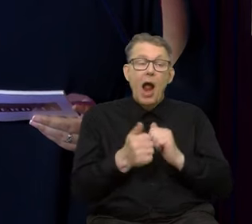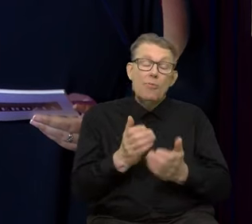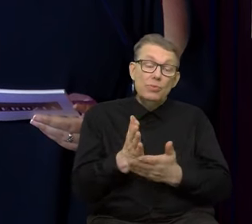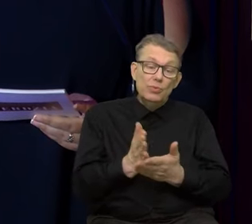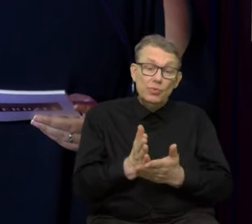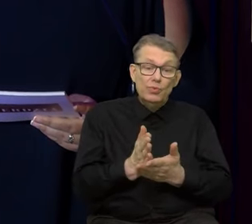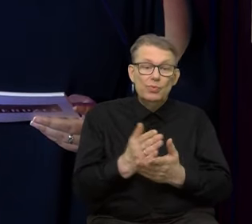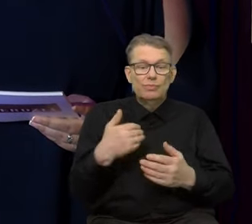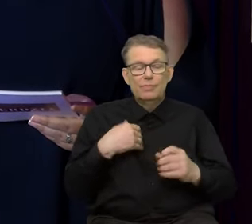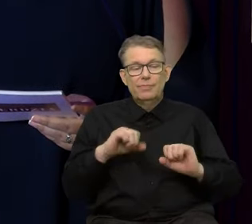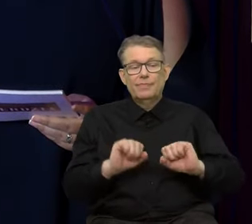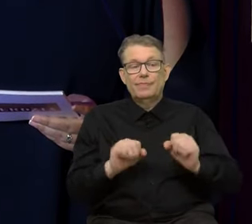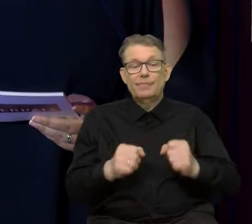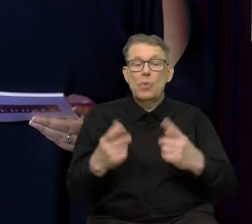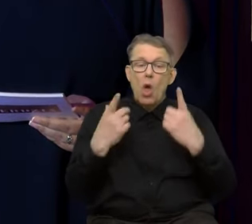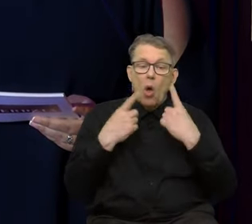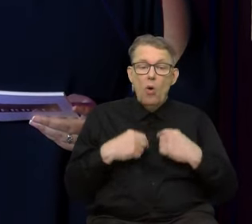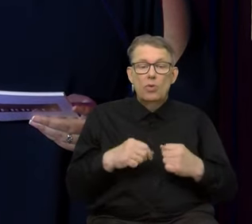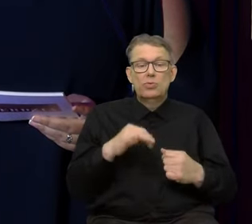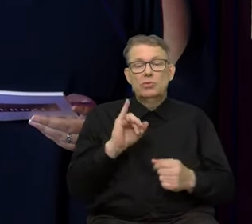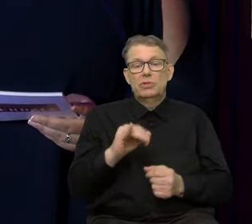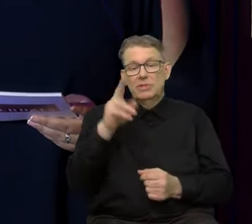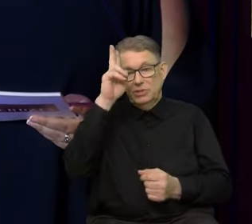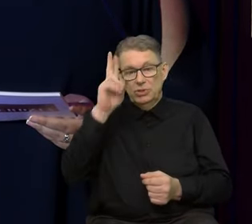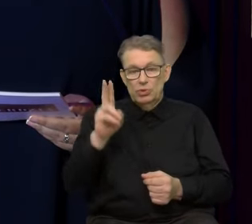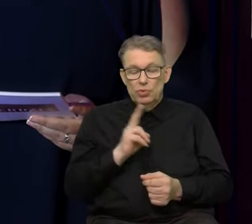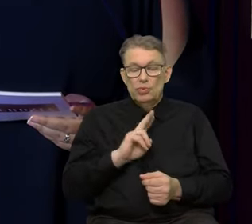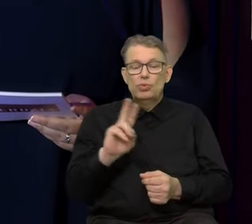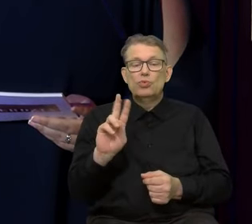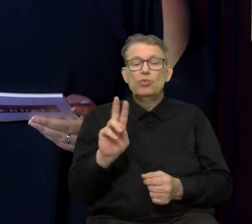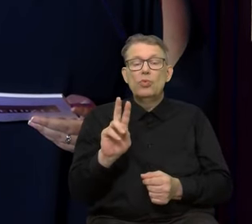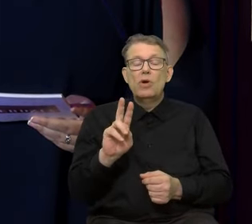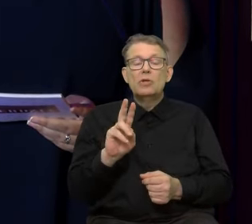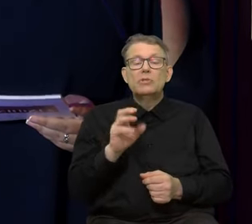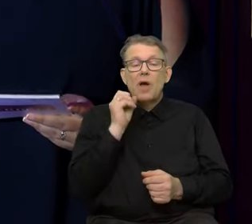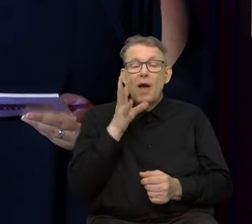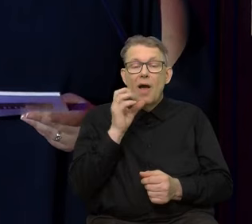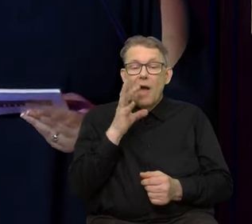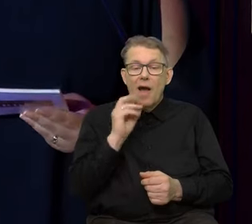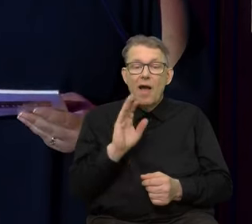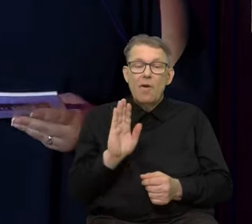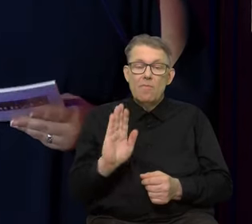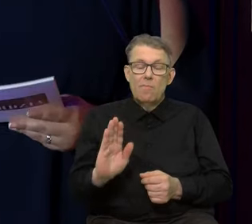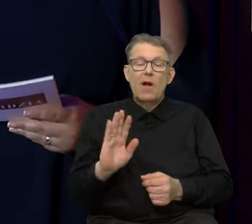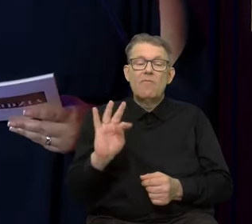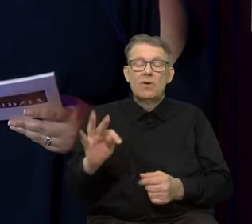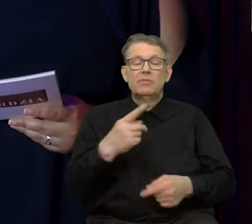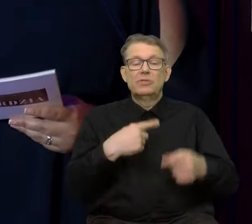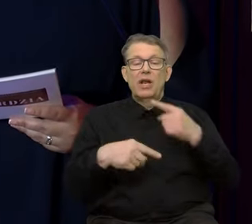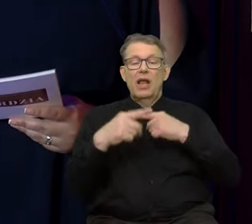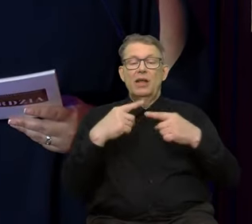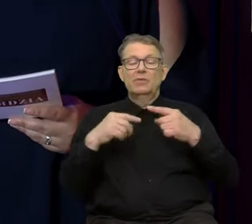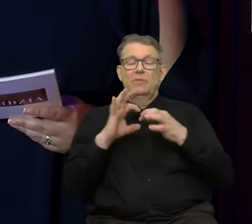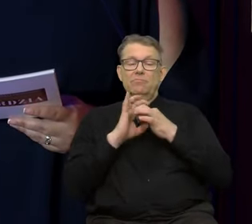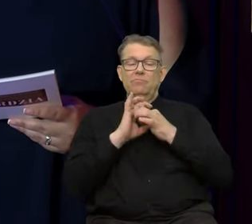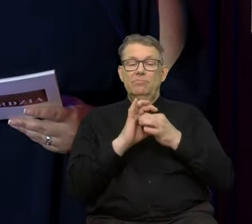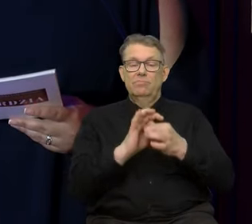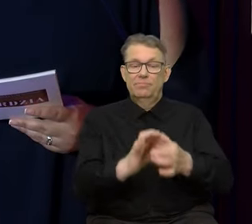i działalności osób lub instytucji, które na co dzień kierują się dziedzictwem i